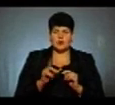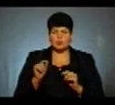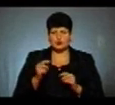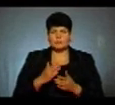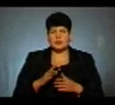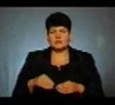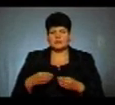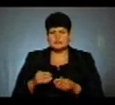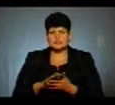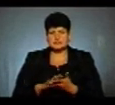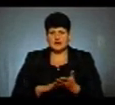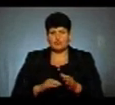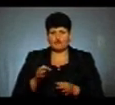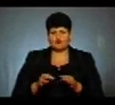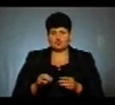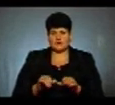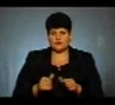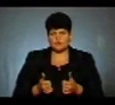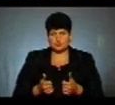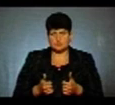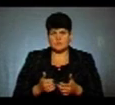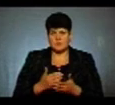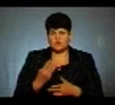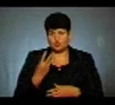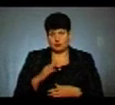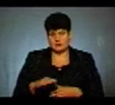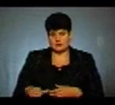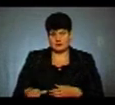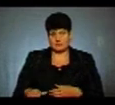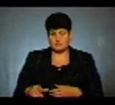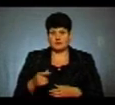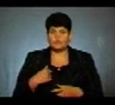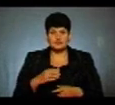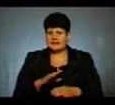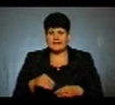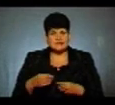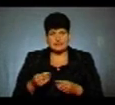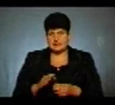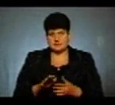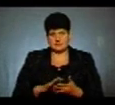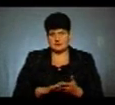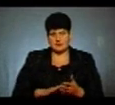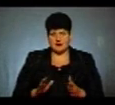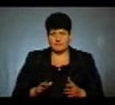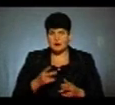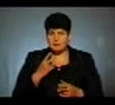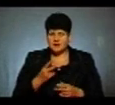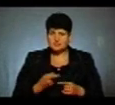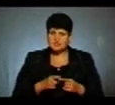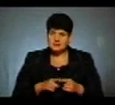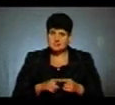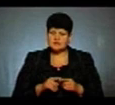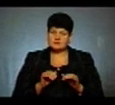нести заяву в суд вже на розлучення, причому мають 4 дітей. А вони не занесли цієї заяви. Так? Тобто бачити такі речі,